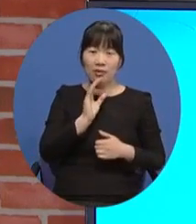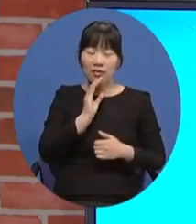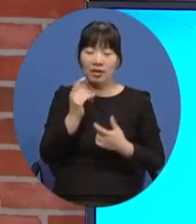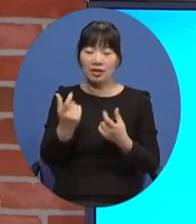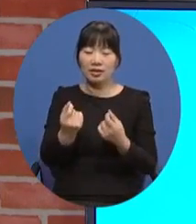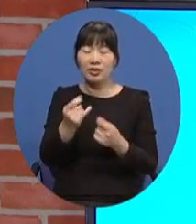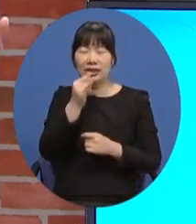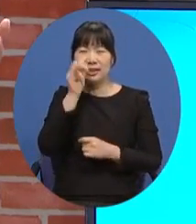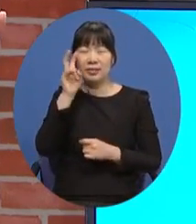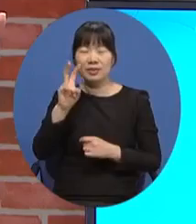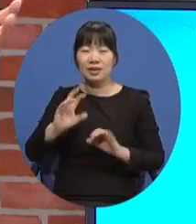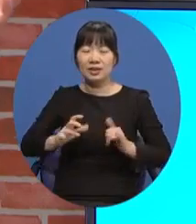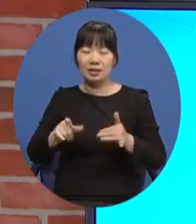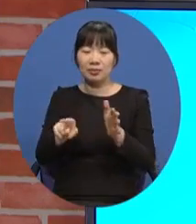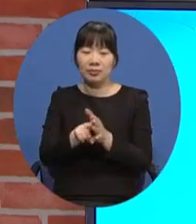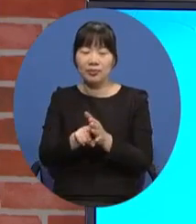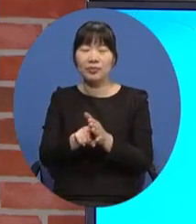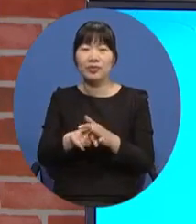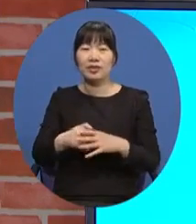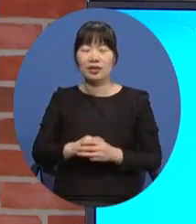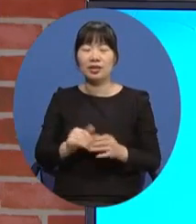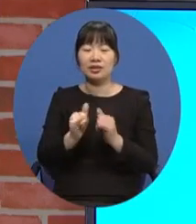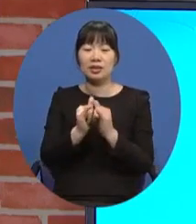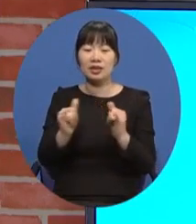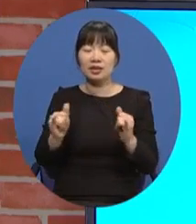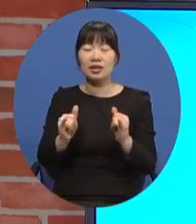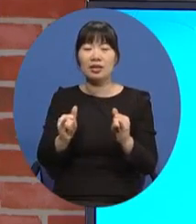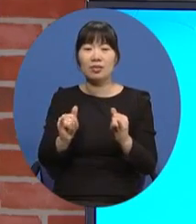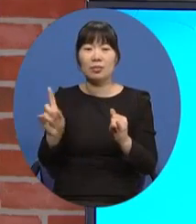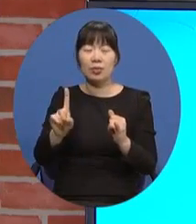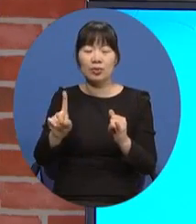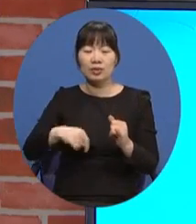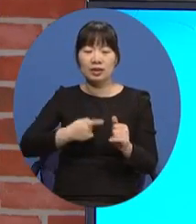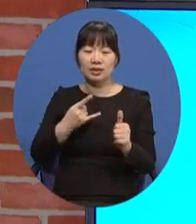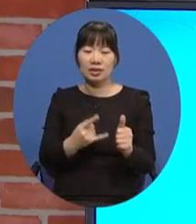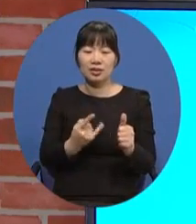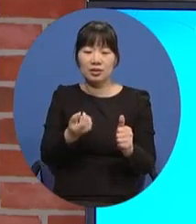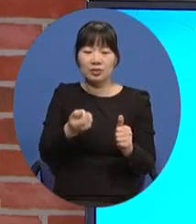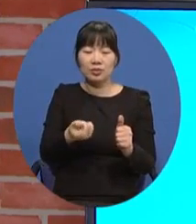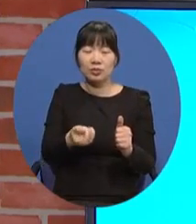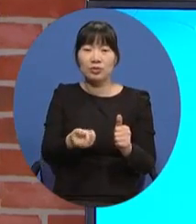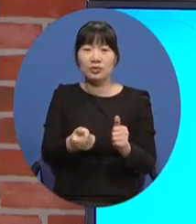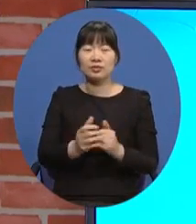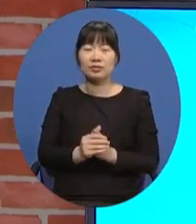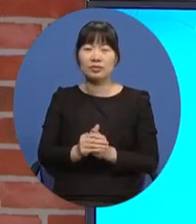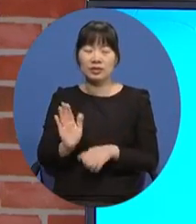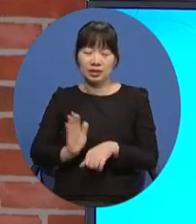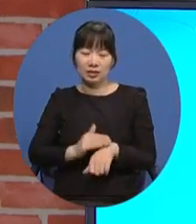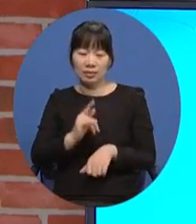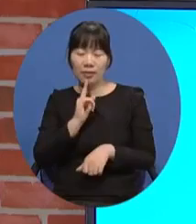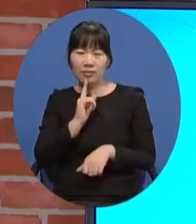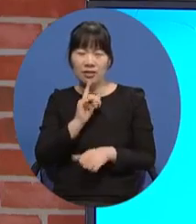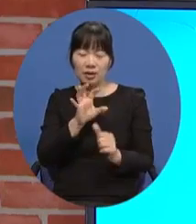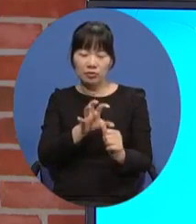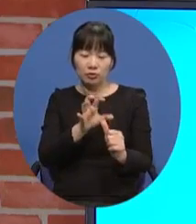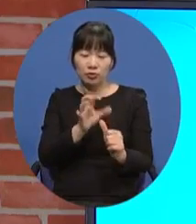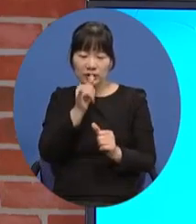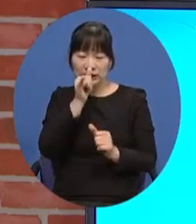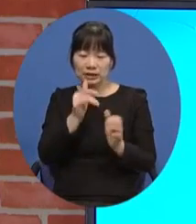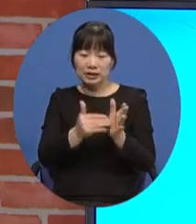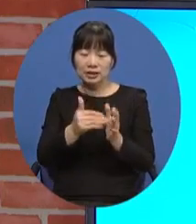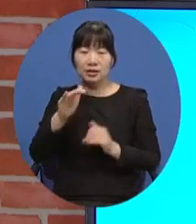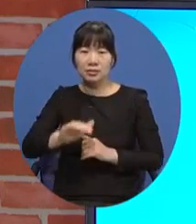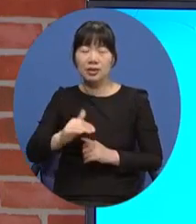그렇게 되겠죠. 세상을 믿으면은 사람들이 설령 자기한테 좀 못하게 꾸중을 치더라도